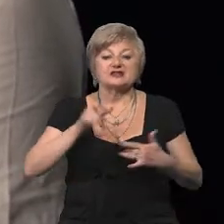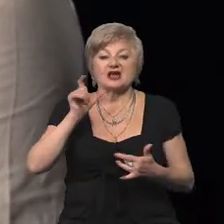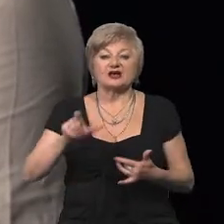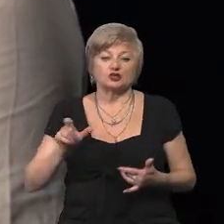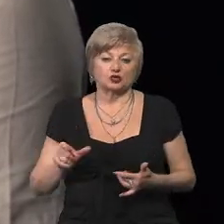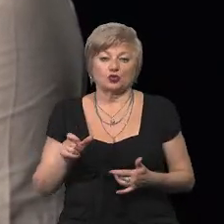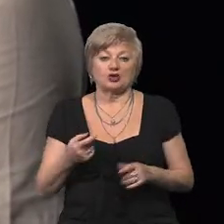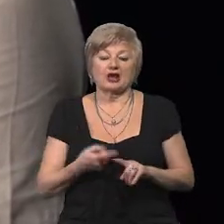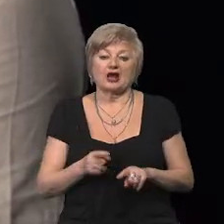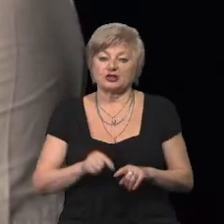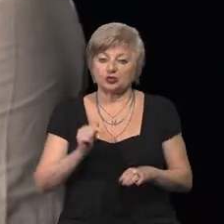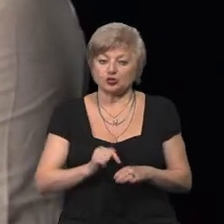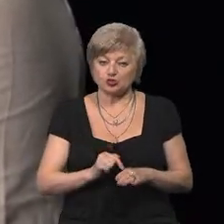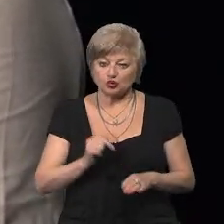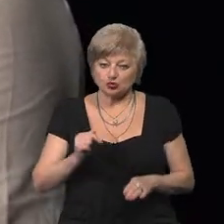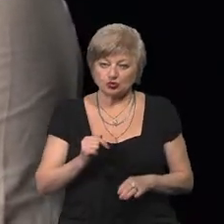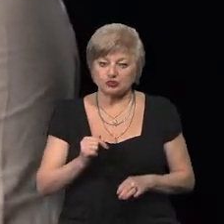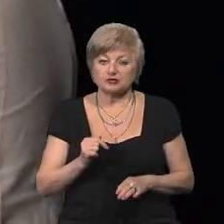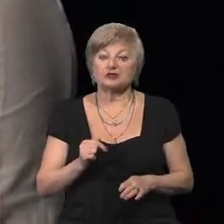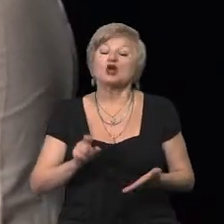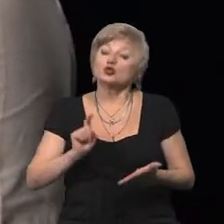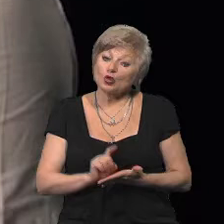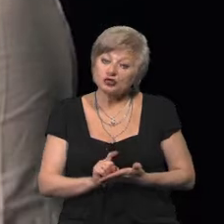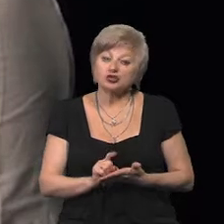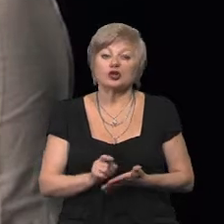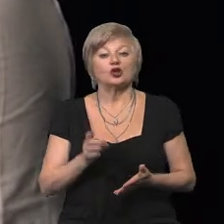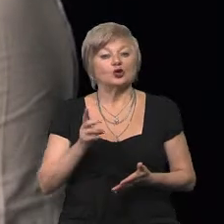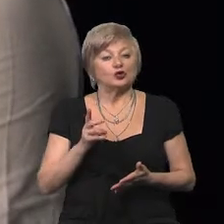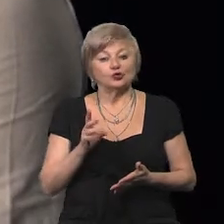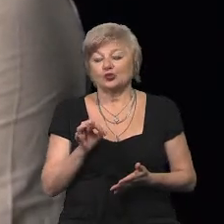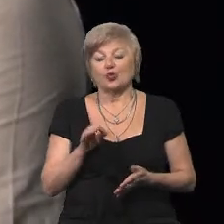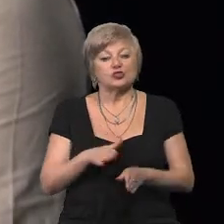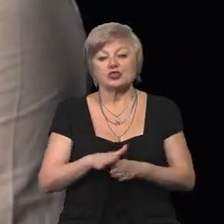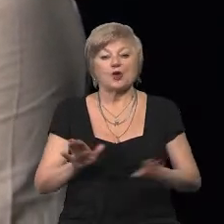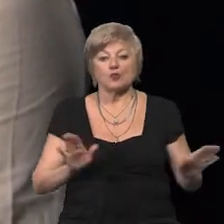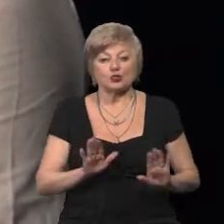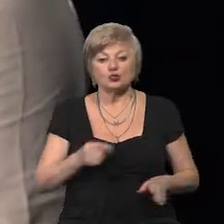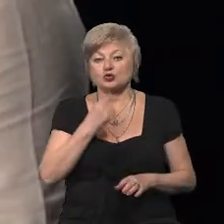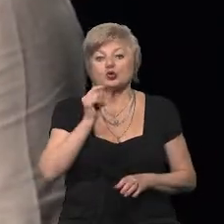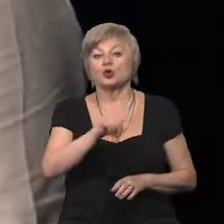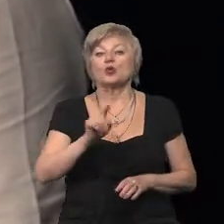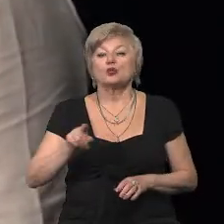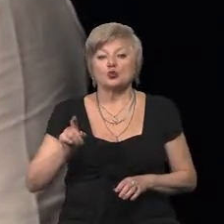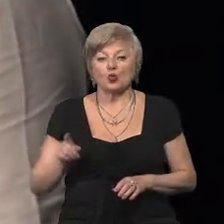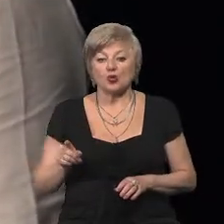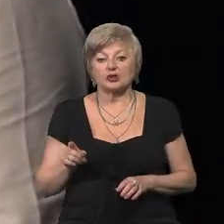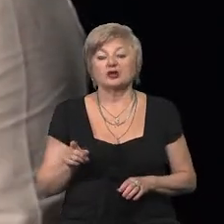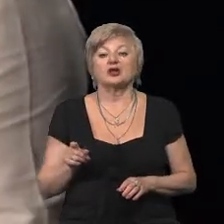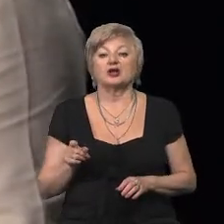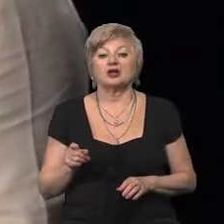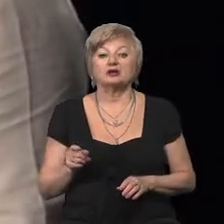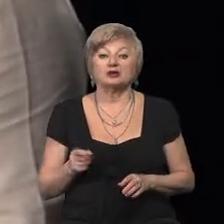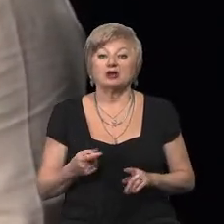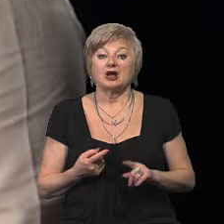учатся. Многие из них должны, да, должны, согласен с тобой полностью, но многие, особенно вот в репертуарных театрах,